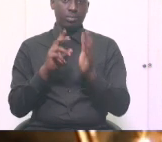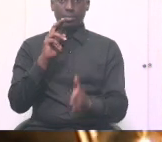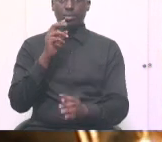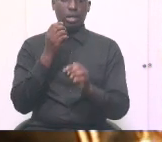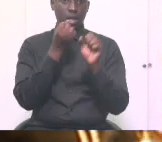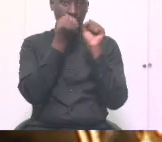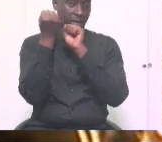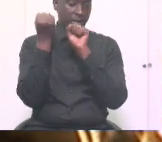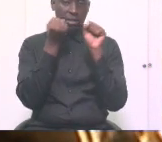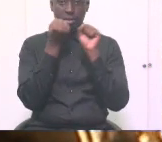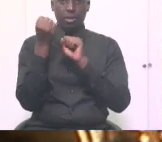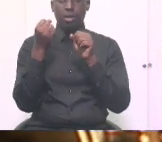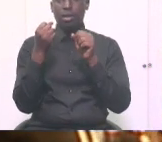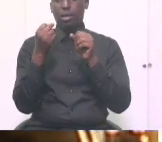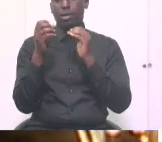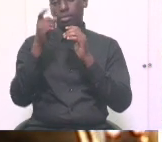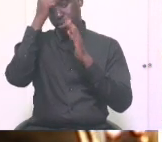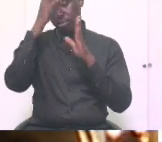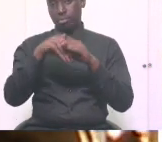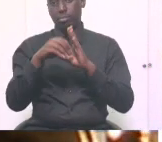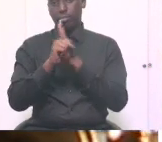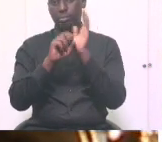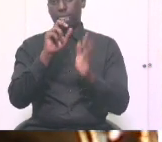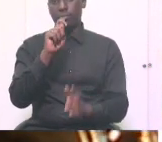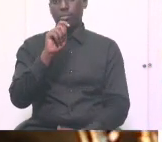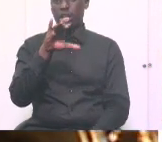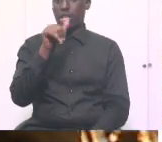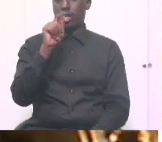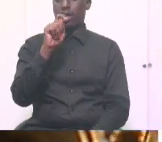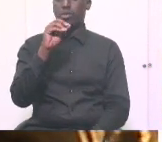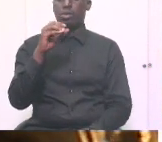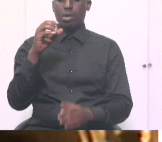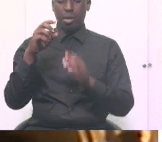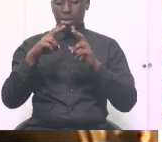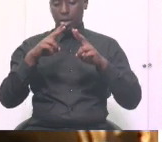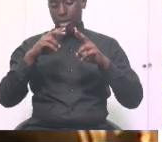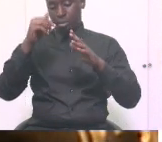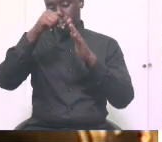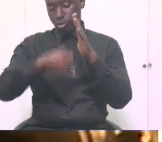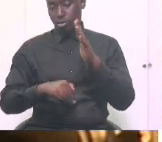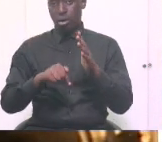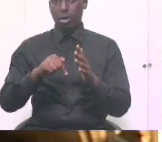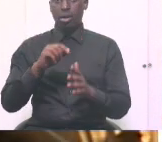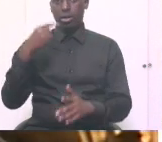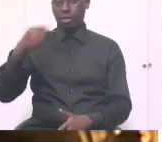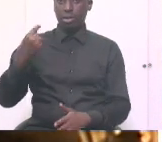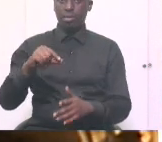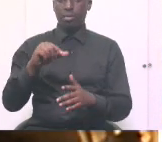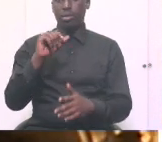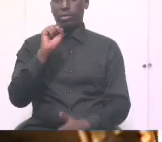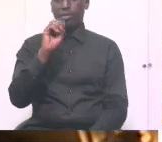Nyamasheke ahari abaturage bo mu murenge wa Cyato bavuga ko hari abacukura konta zahabu ndetse na gasegereti mu buryo